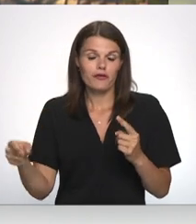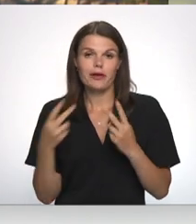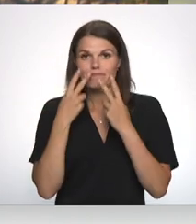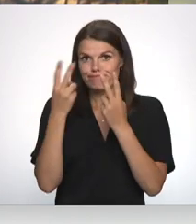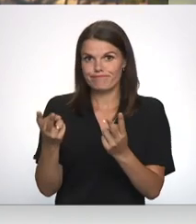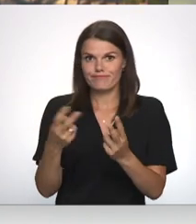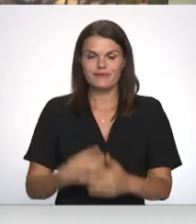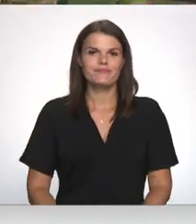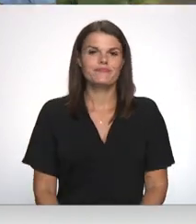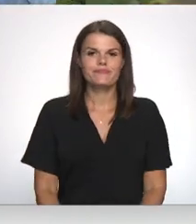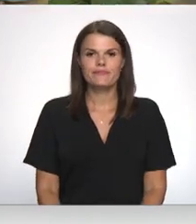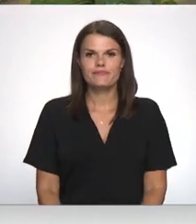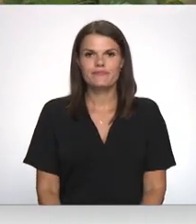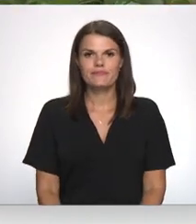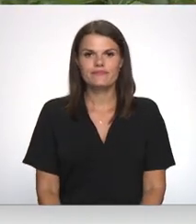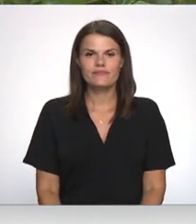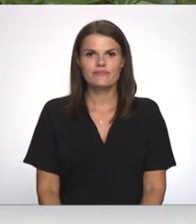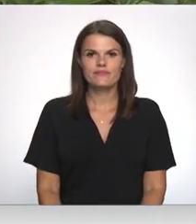Kozins.